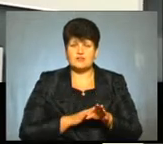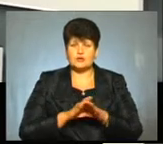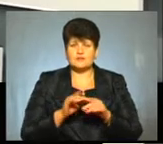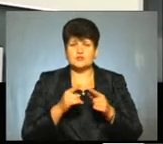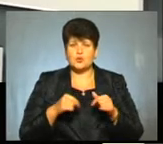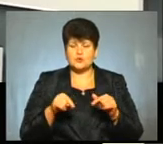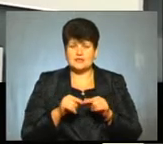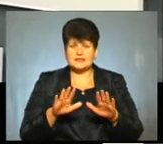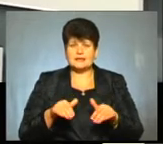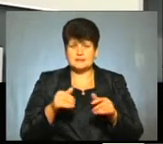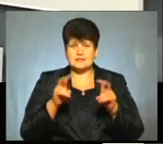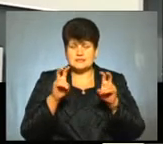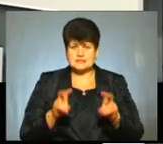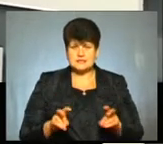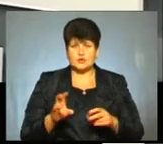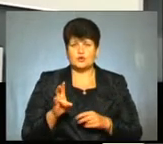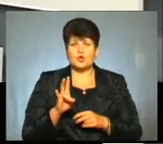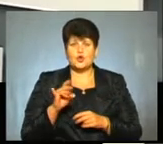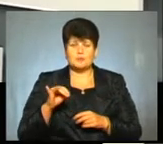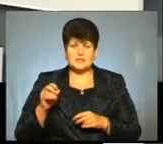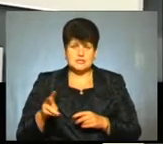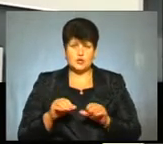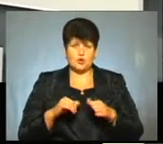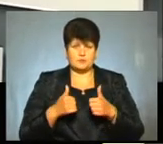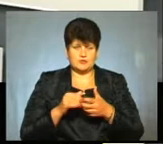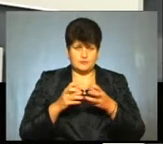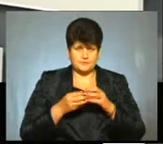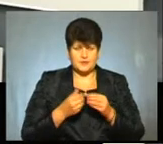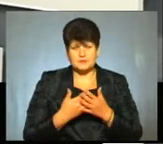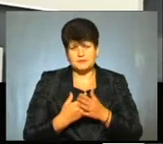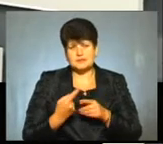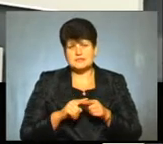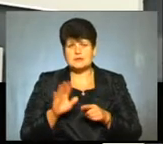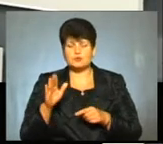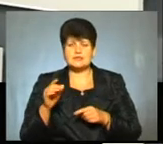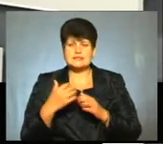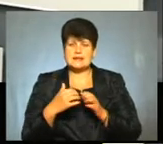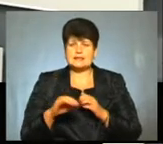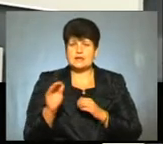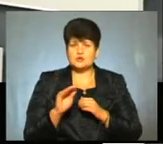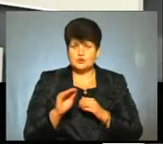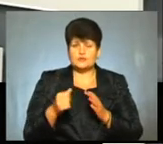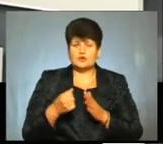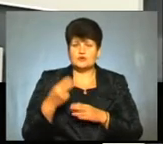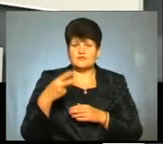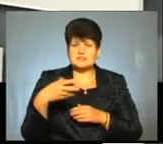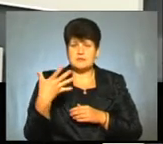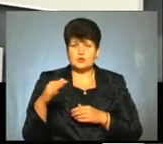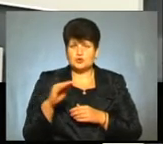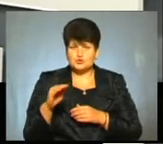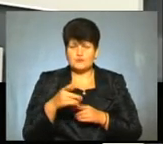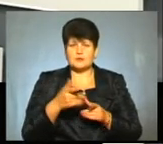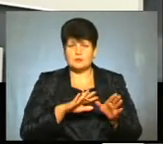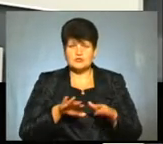виконавчим органам і виносимо на засідання номінаційного комітету з висновками. Орієнтовно це буде середина жовтня, таким чином, щоб до